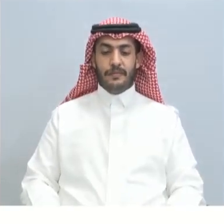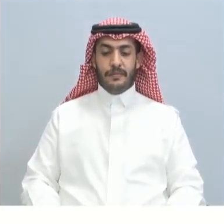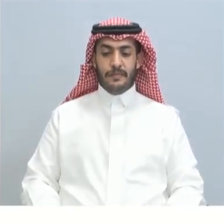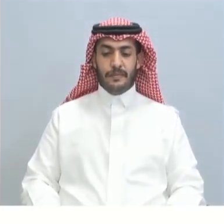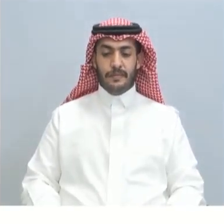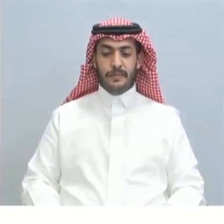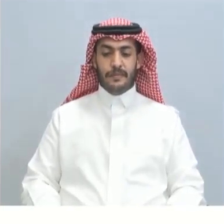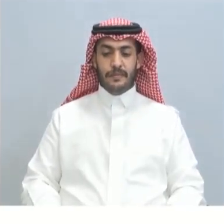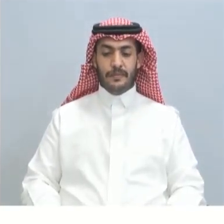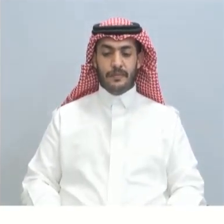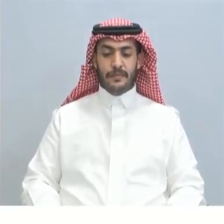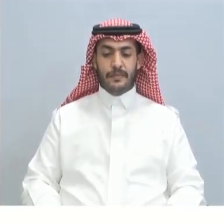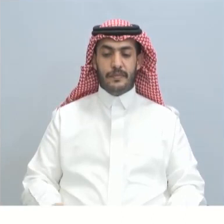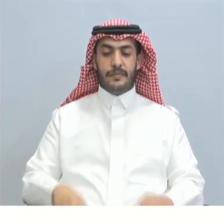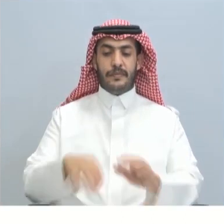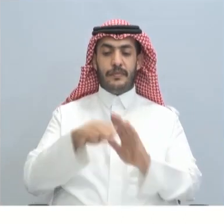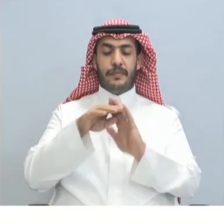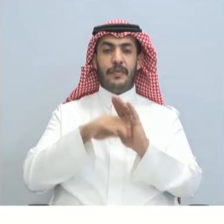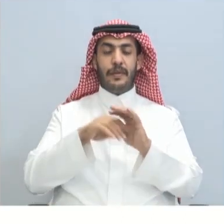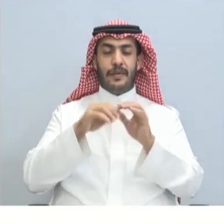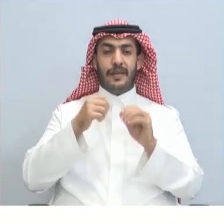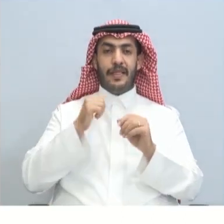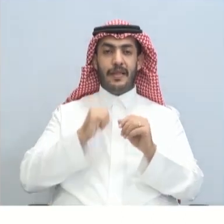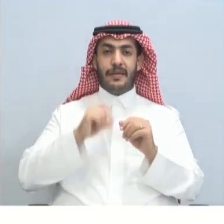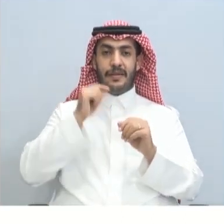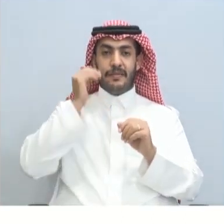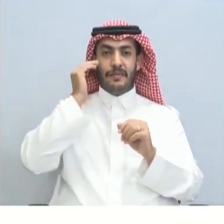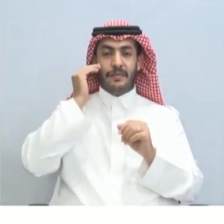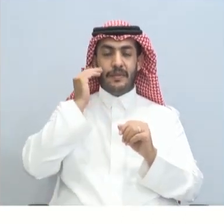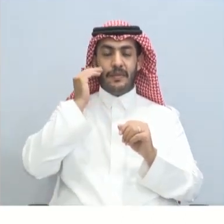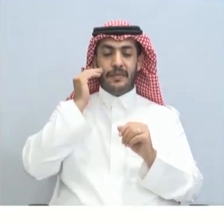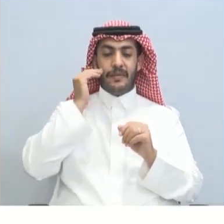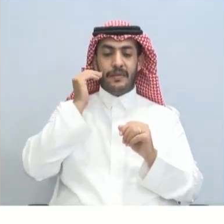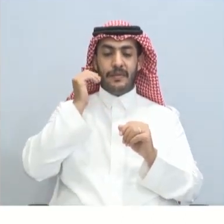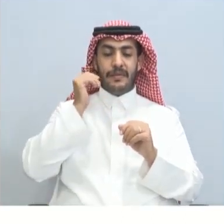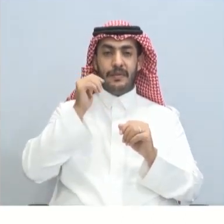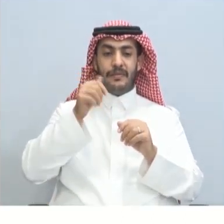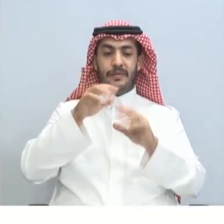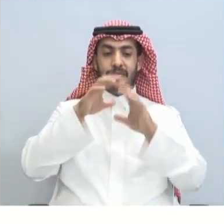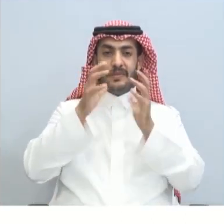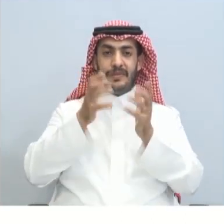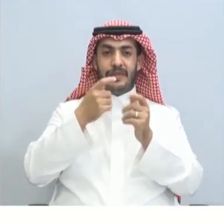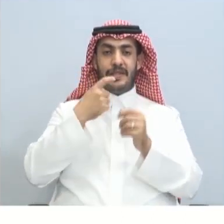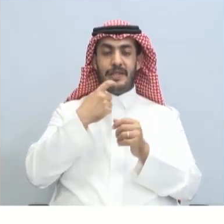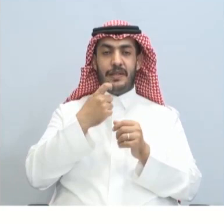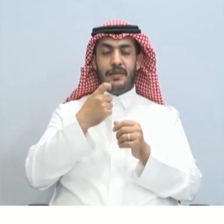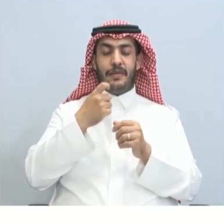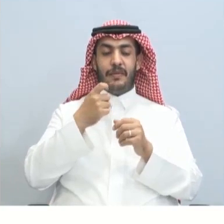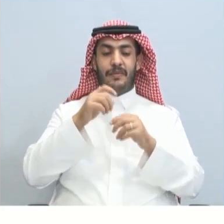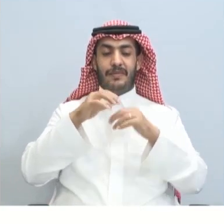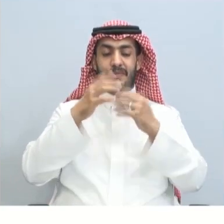الهرم الرباعي الاوجه عزيزي الطالب عزيزتي الطالبه جسم صلب